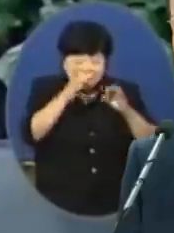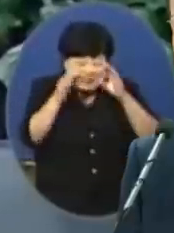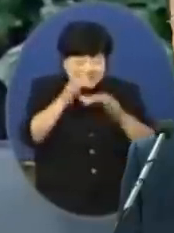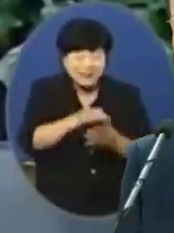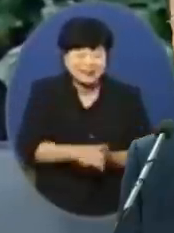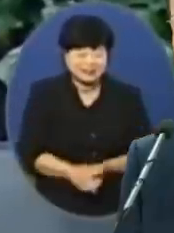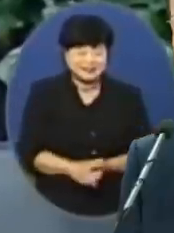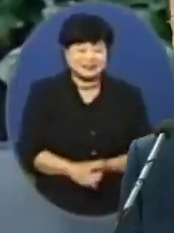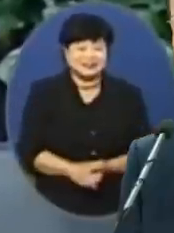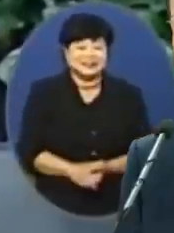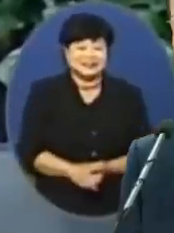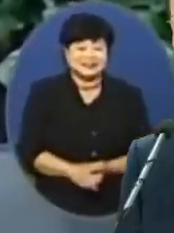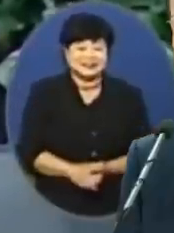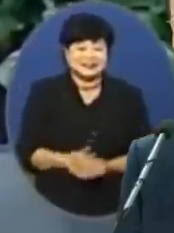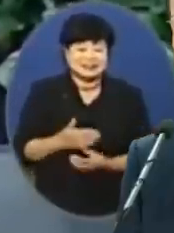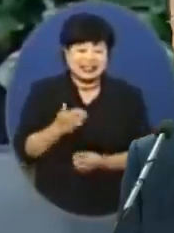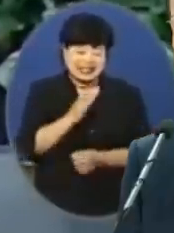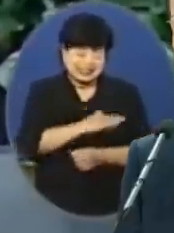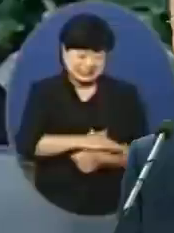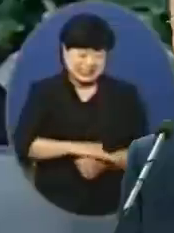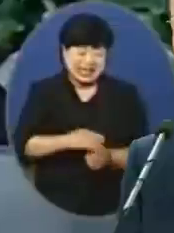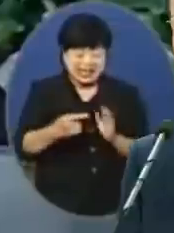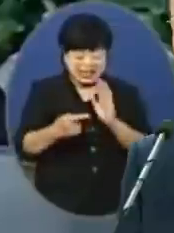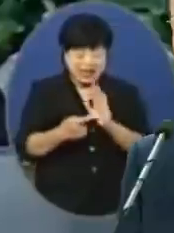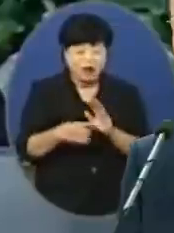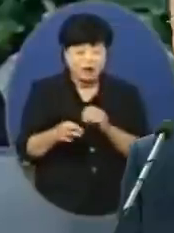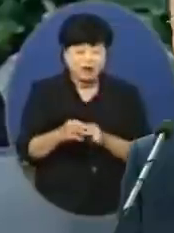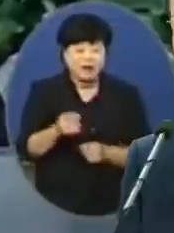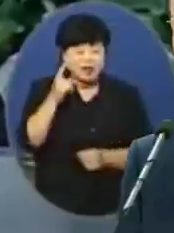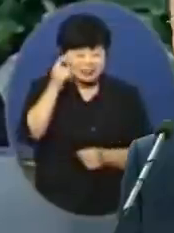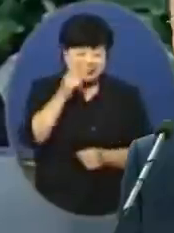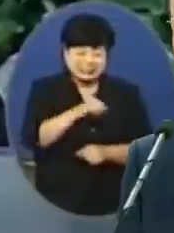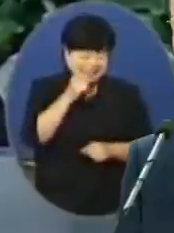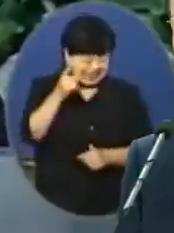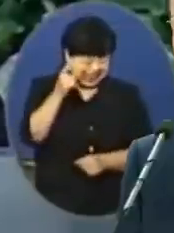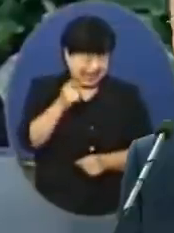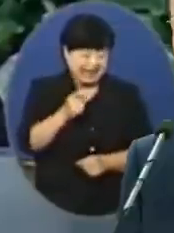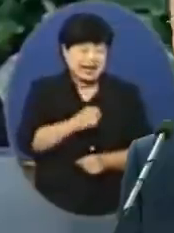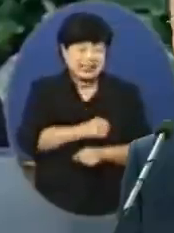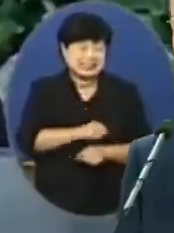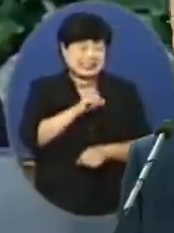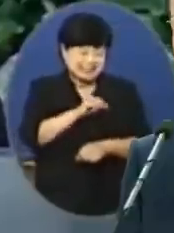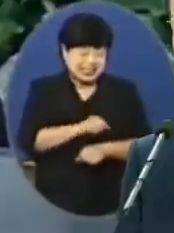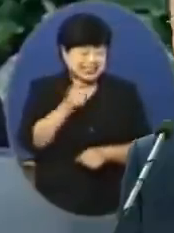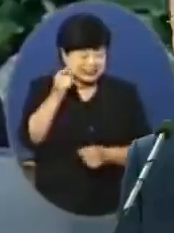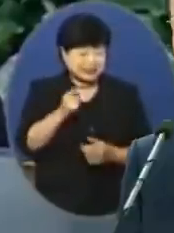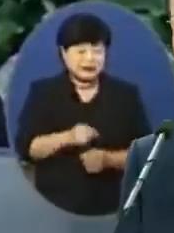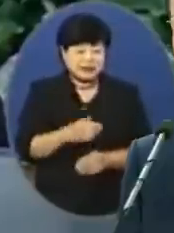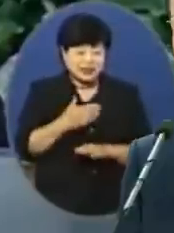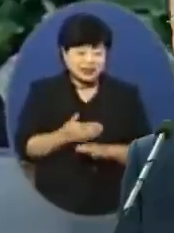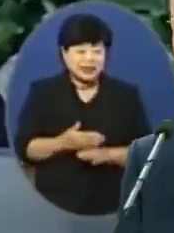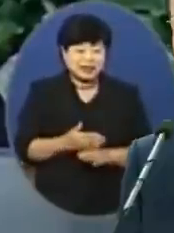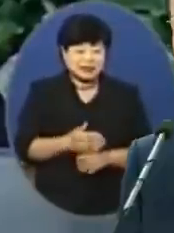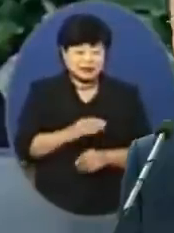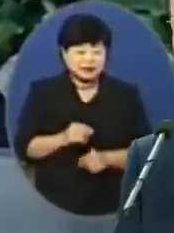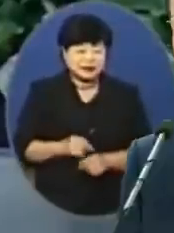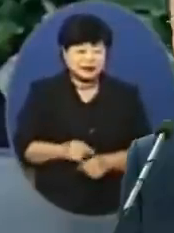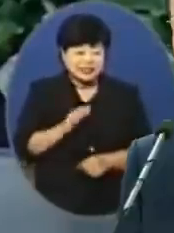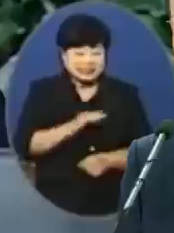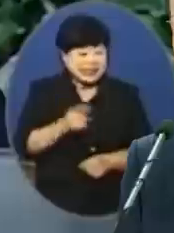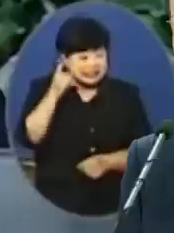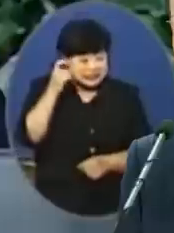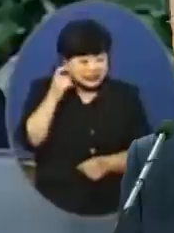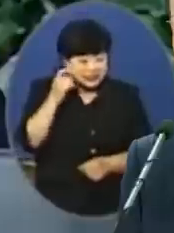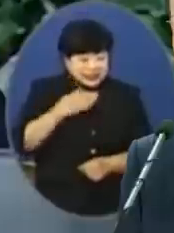찾습니다. 내가 잘 나와 있으면 그 사진 잘 찍었다. 다른 사람들 잘 나와 있는데